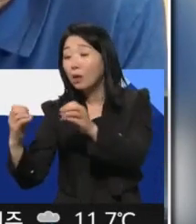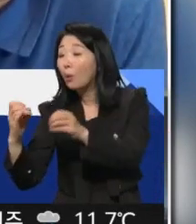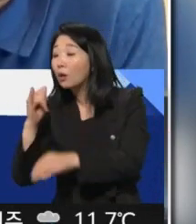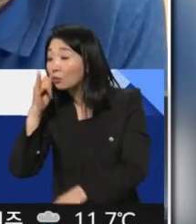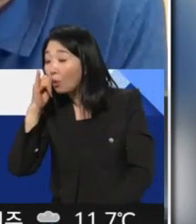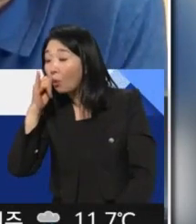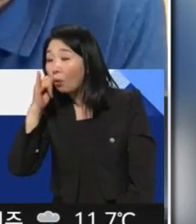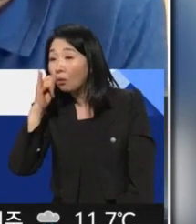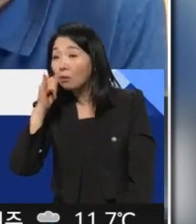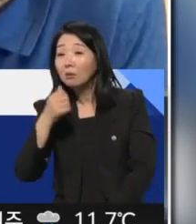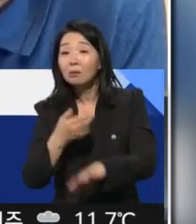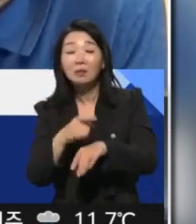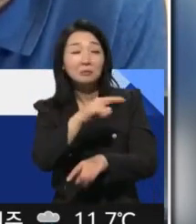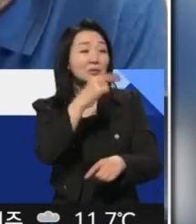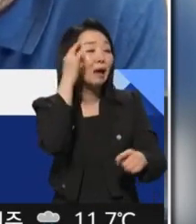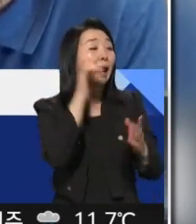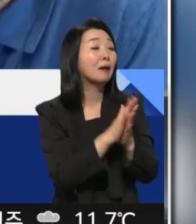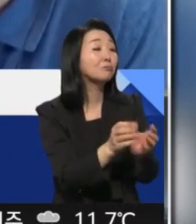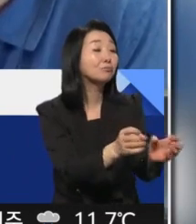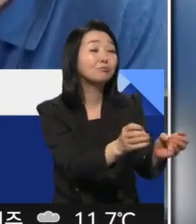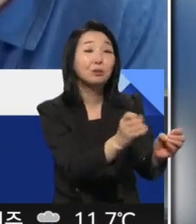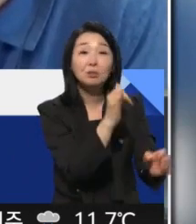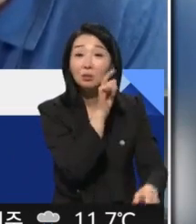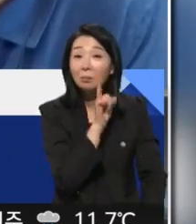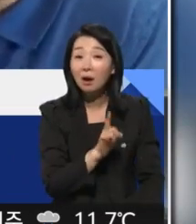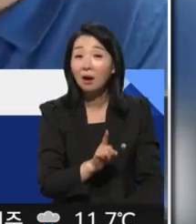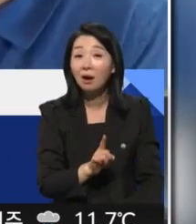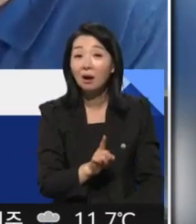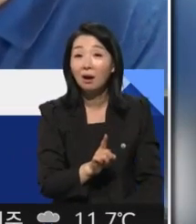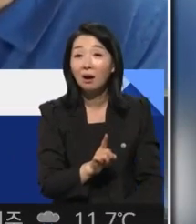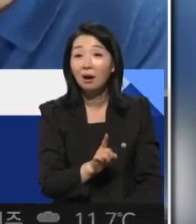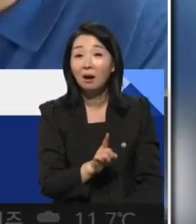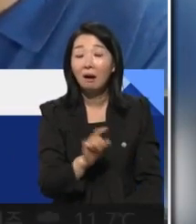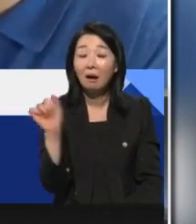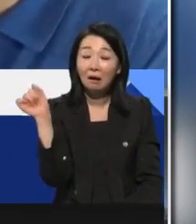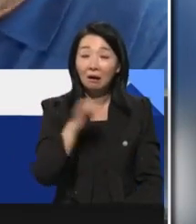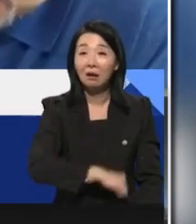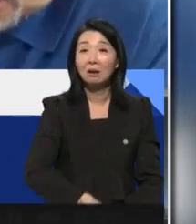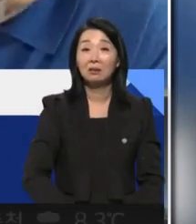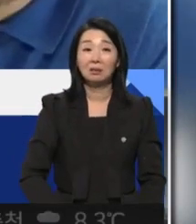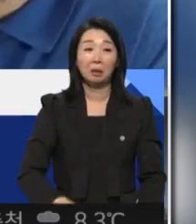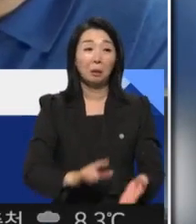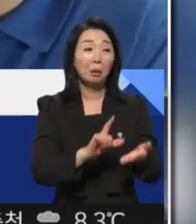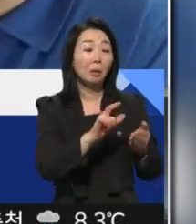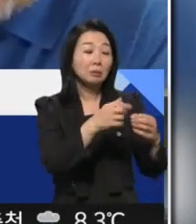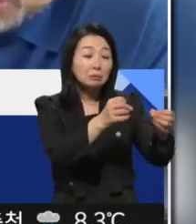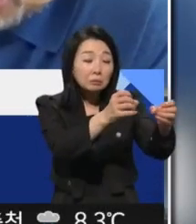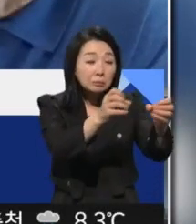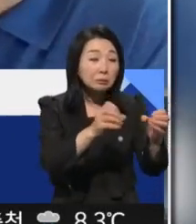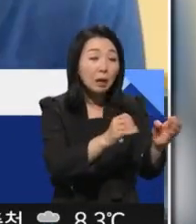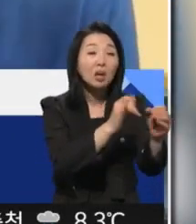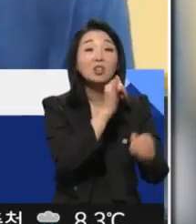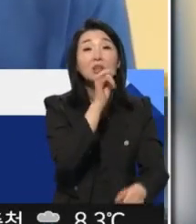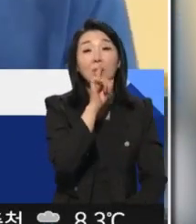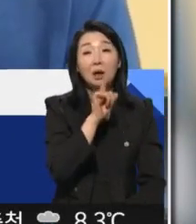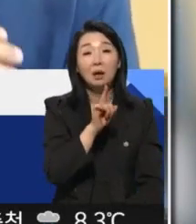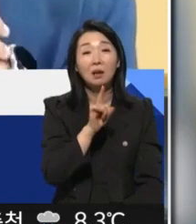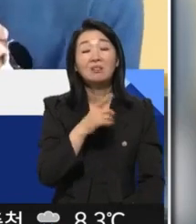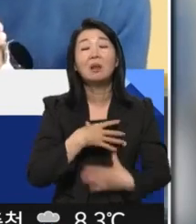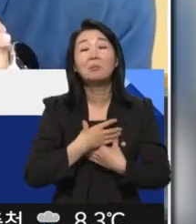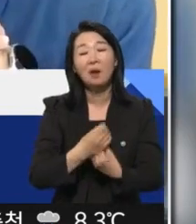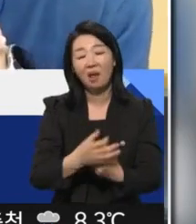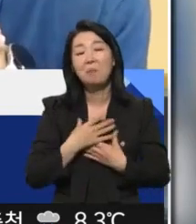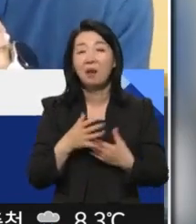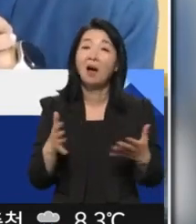있으면 다른 분들은 자기들끼리 또 뭐 얘기도 하고. 지방방송이 있었군요. 지방방송이 그러니까 쉽게 말씀하신 대로 그냥